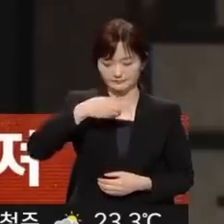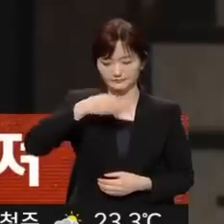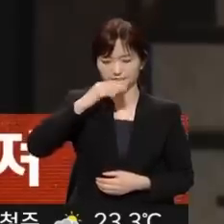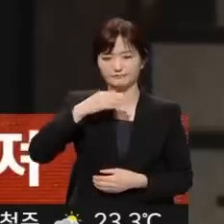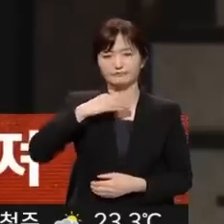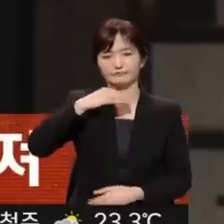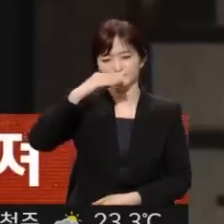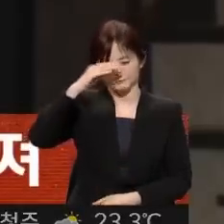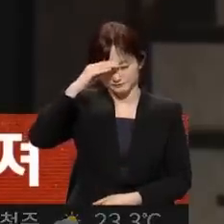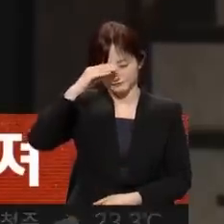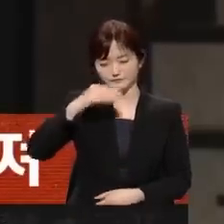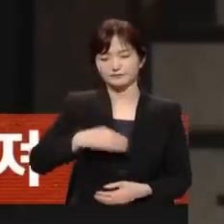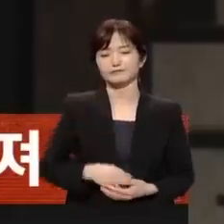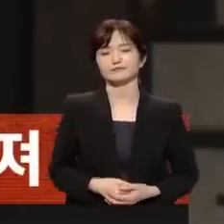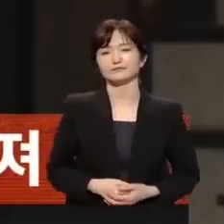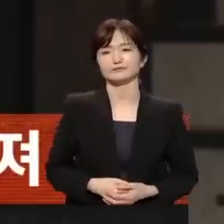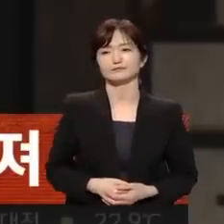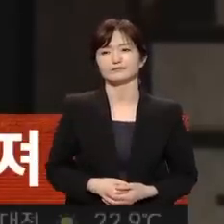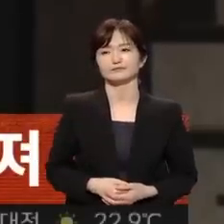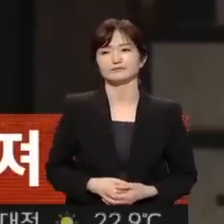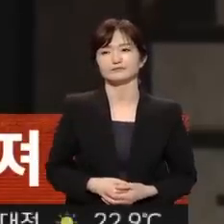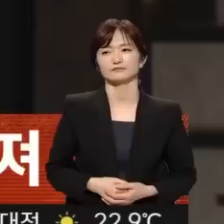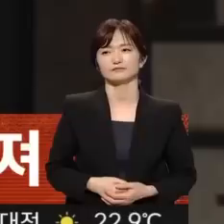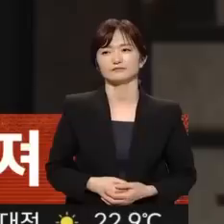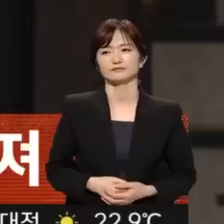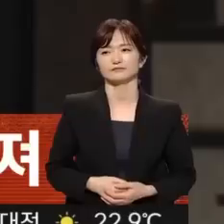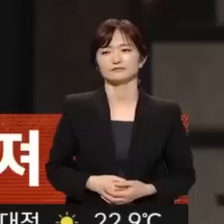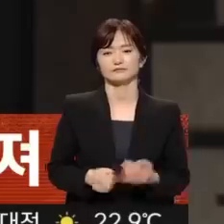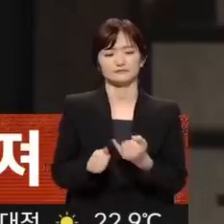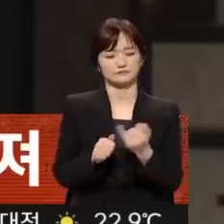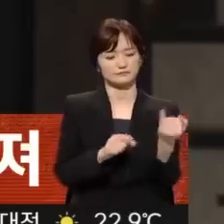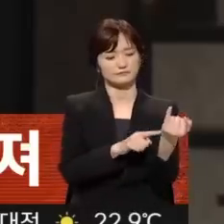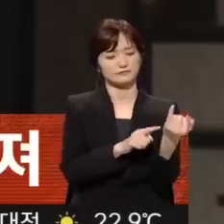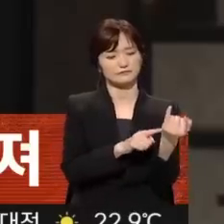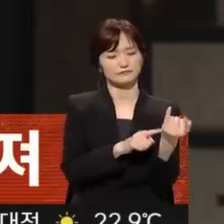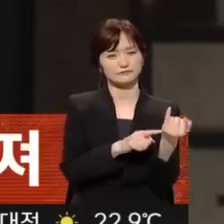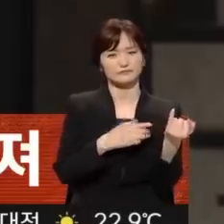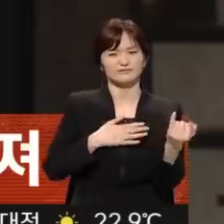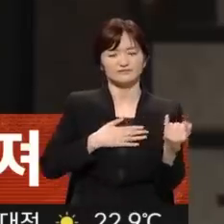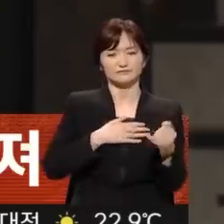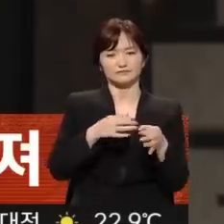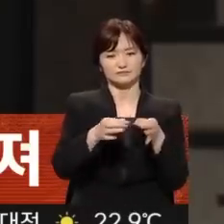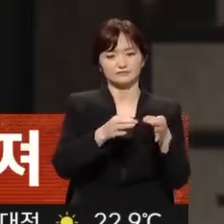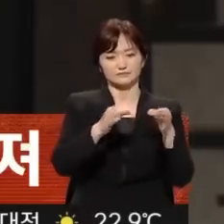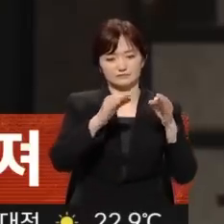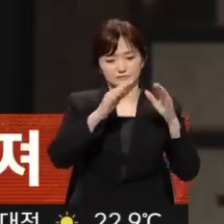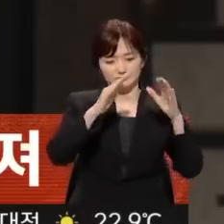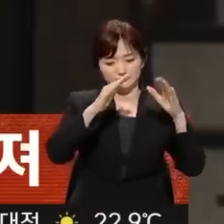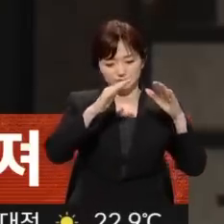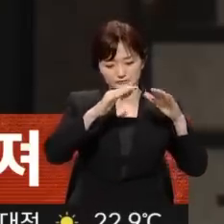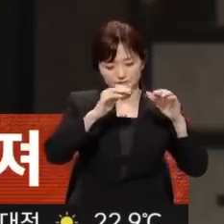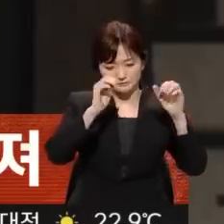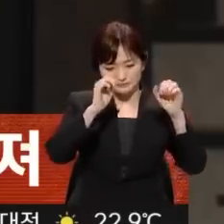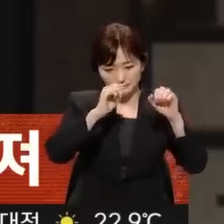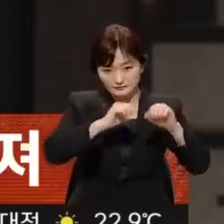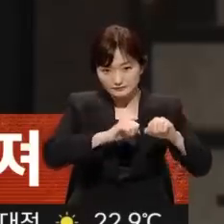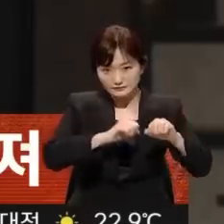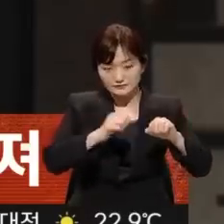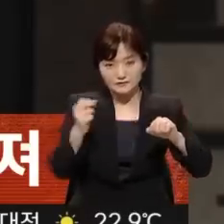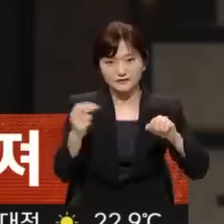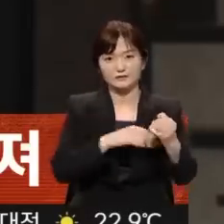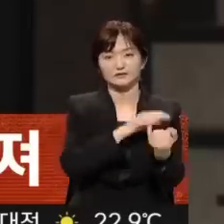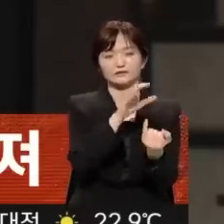아무래도 아내 같은 경우는 내가 다 망한 걸 갖다 이렇게 세워놨는데 또 엉뚱한 데서 다 이렇게 구멍이 나와서 다 새니까